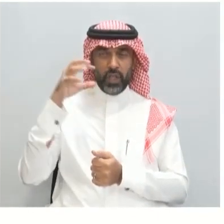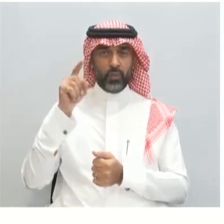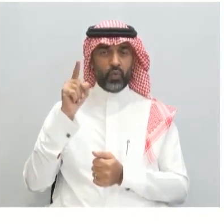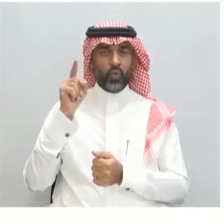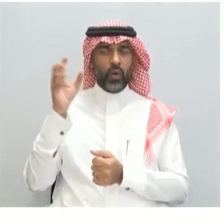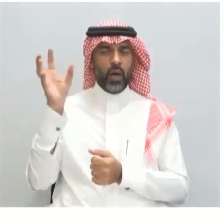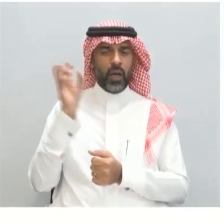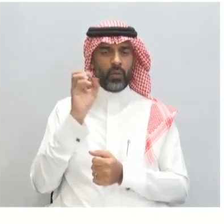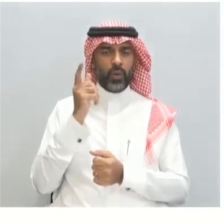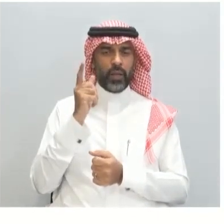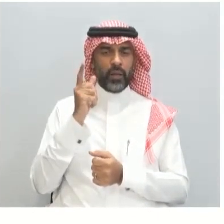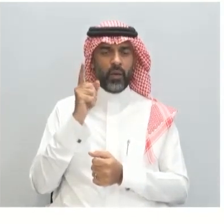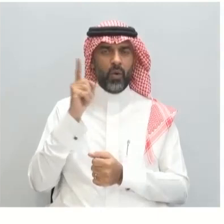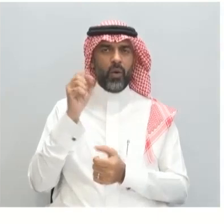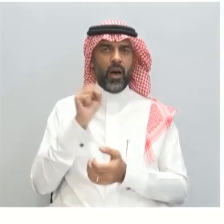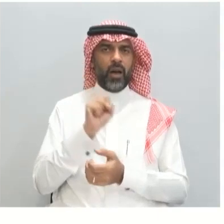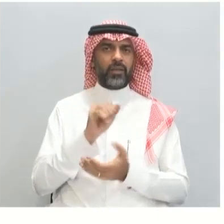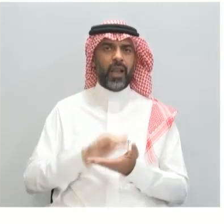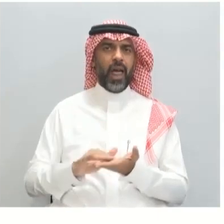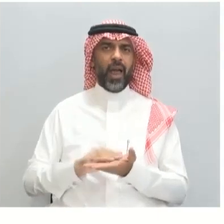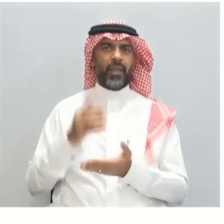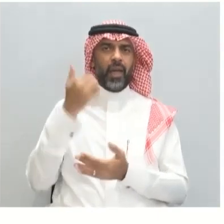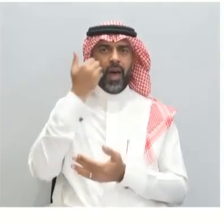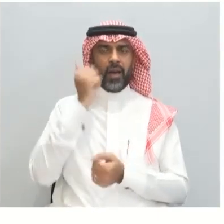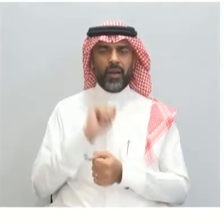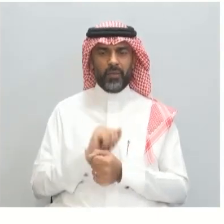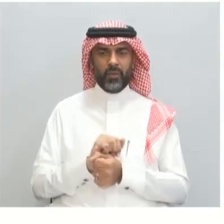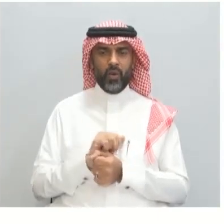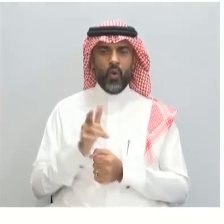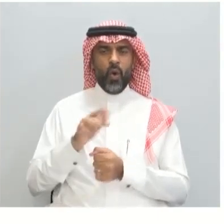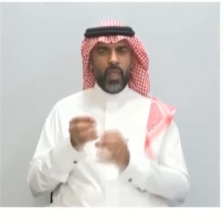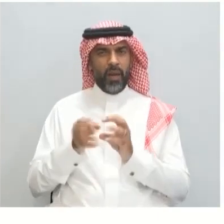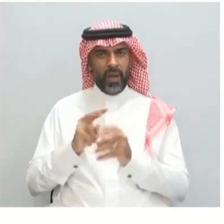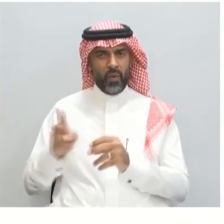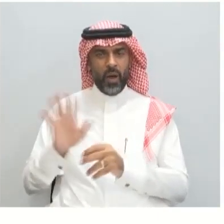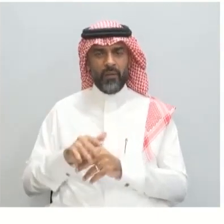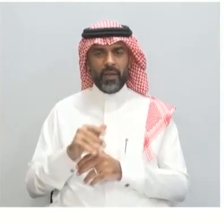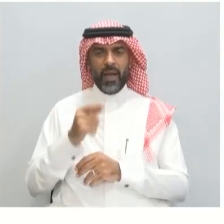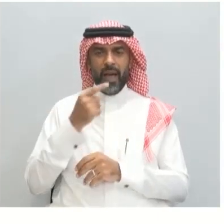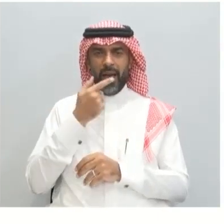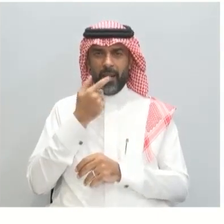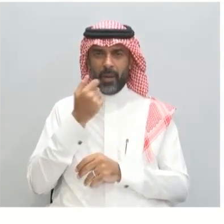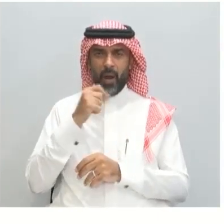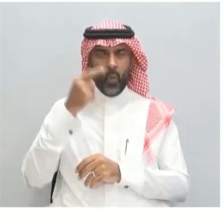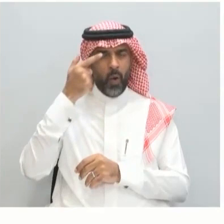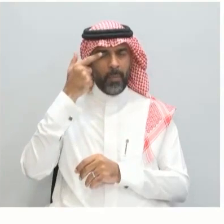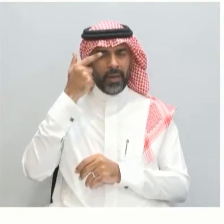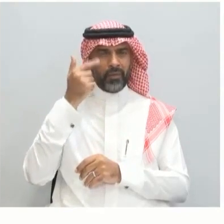مصدره ممتازين وما هي انواع الاشعه حمراء او تحت الحمراء والبنفسجيه وفوق